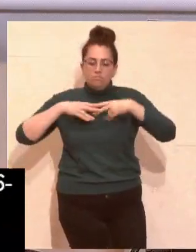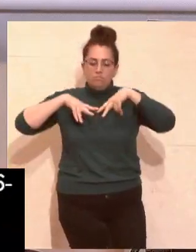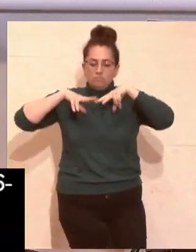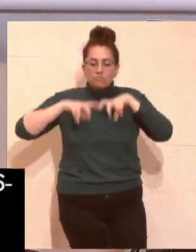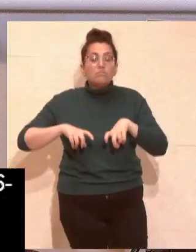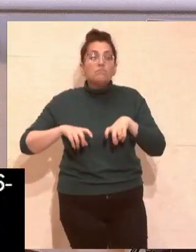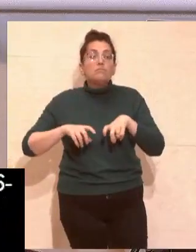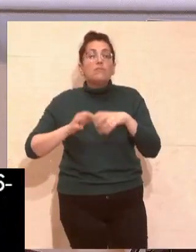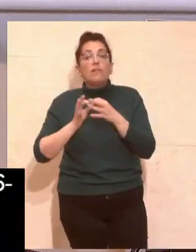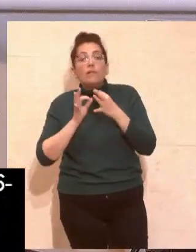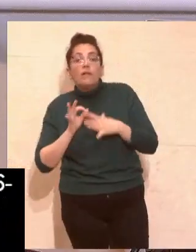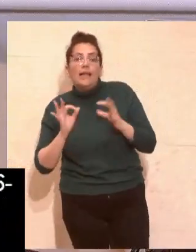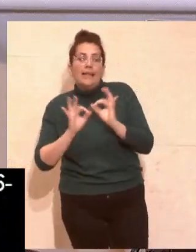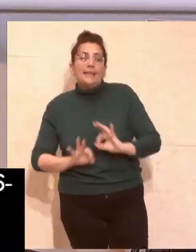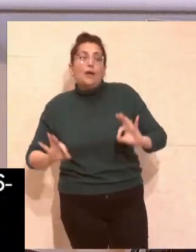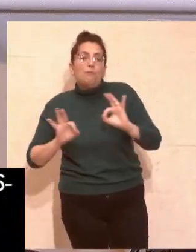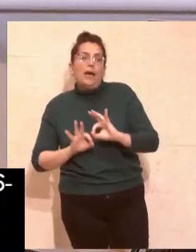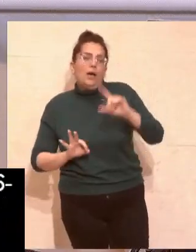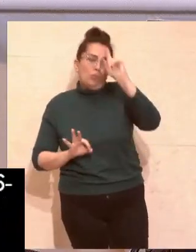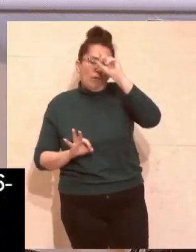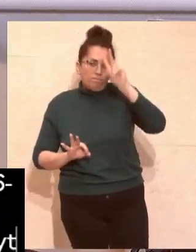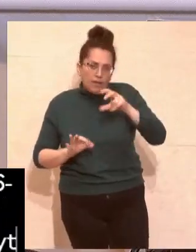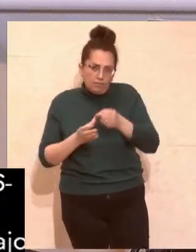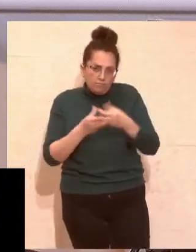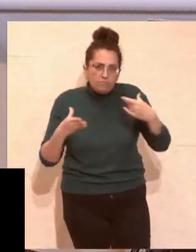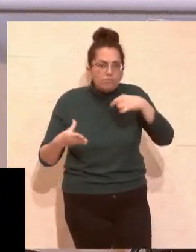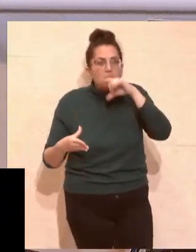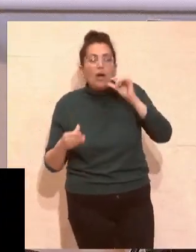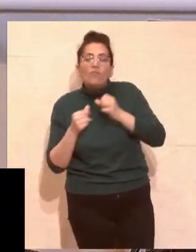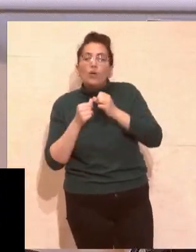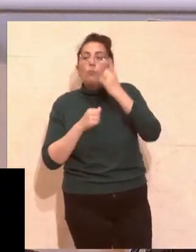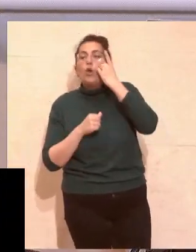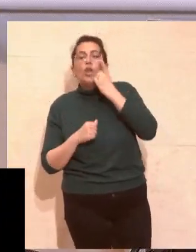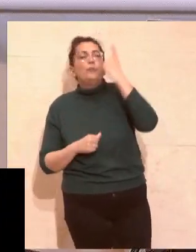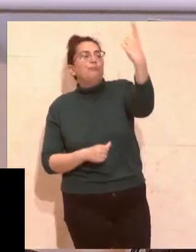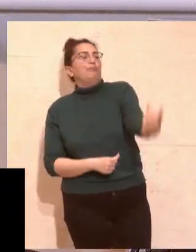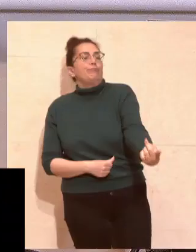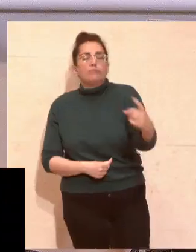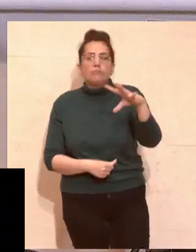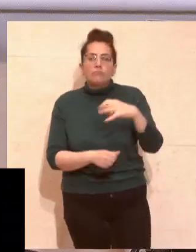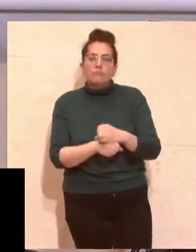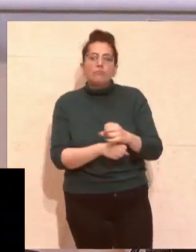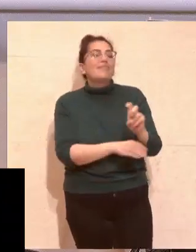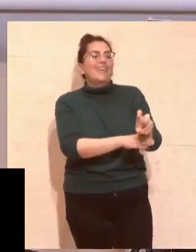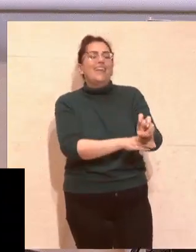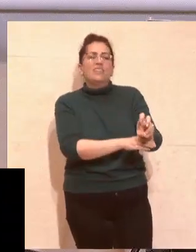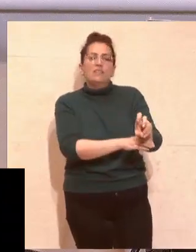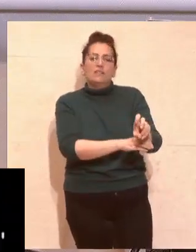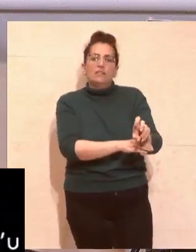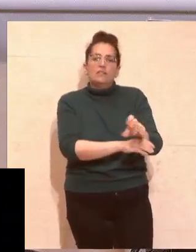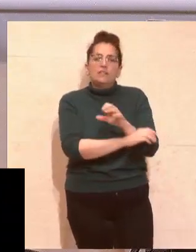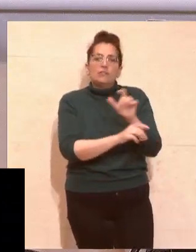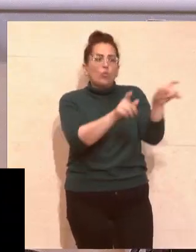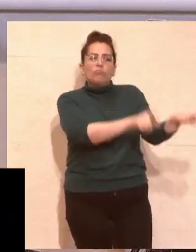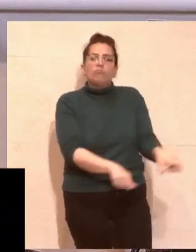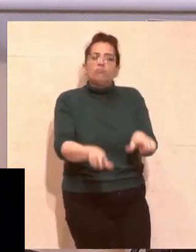plupart du temps, dans la majorité des cas, les parents ne laissent pas un smartphone dans la chambre d'un enfant de 5 ans sans contrôle. C'est